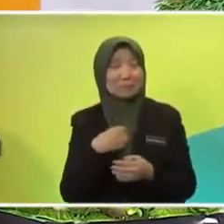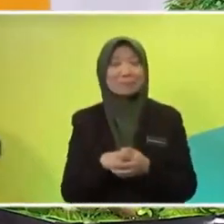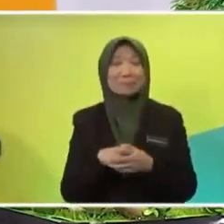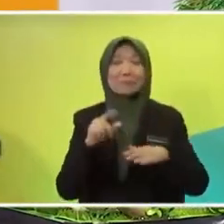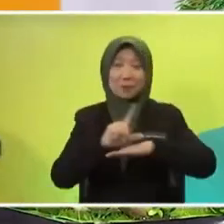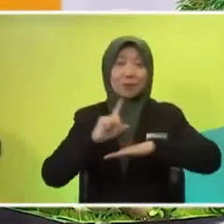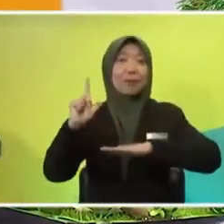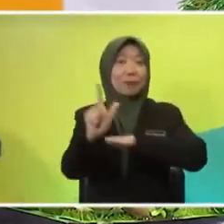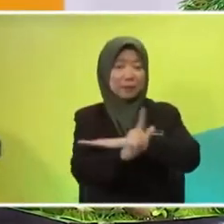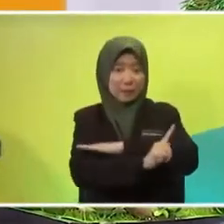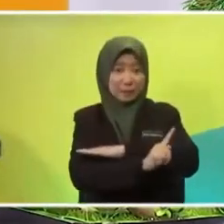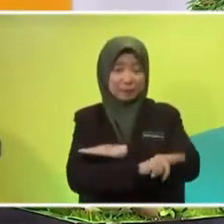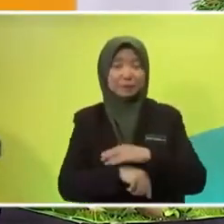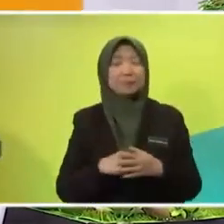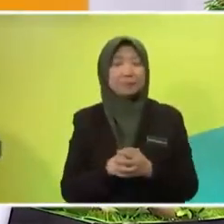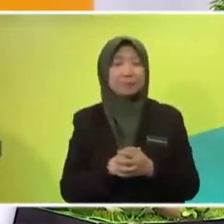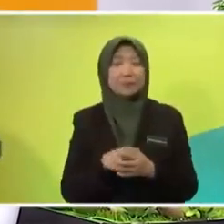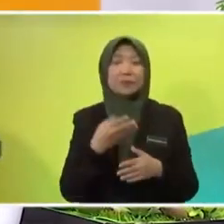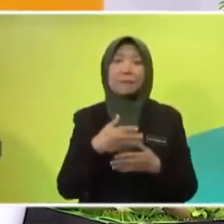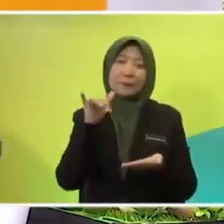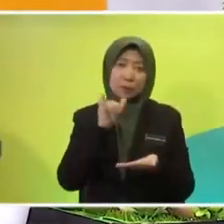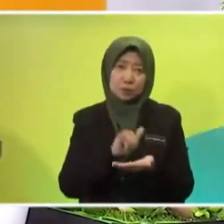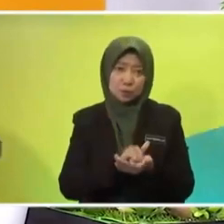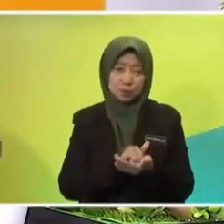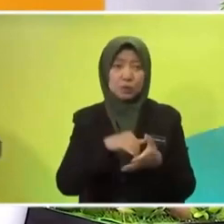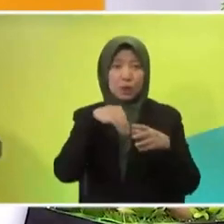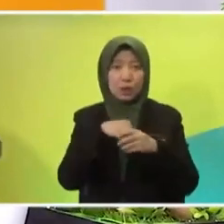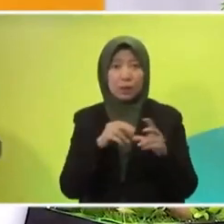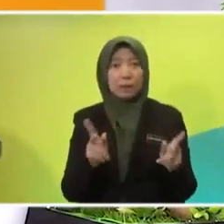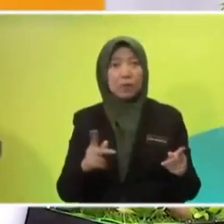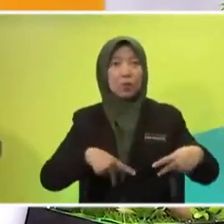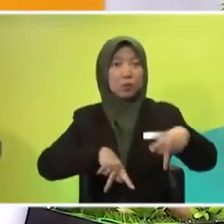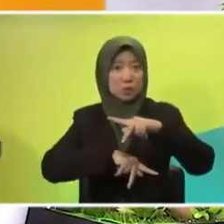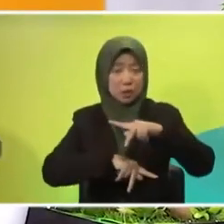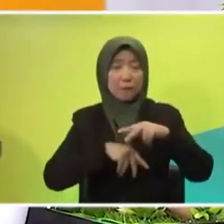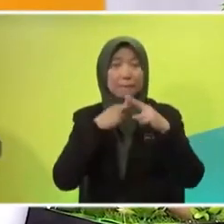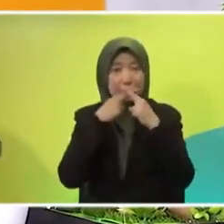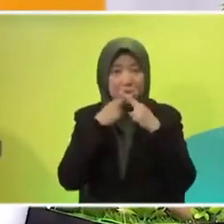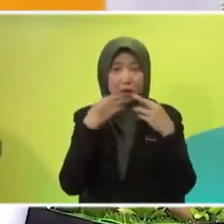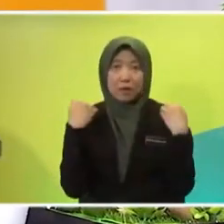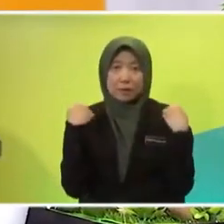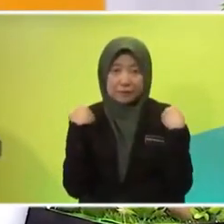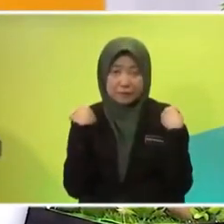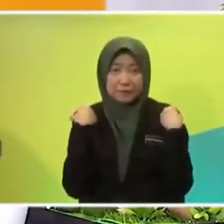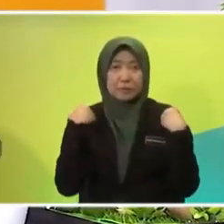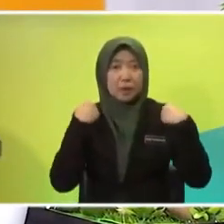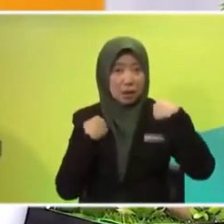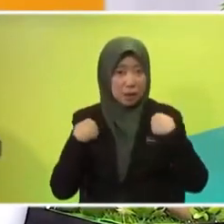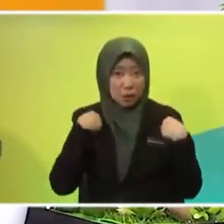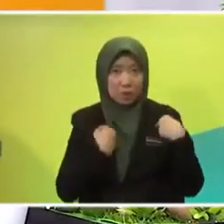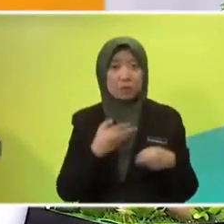seterusnya, kotak misteri. Di dalam kotak ini terdapat model haiwan yang comel.